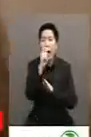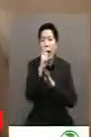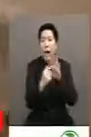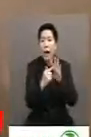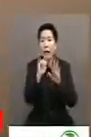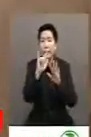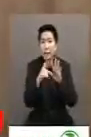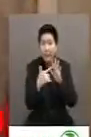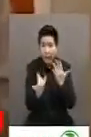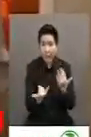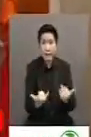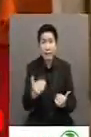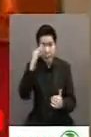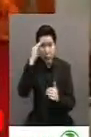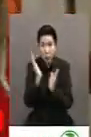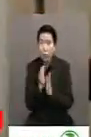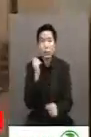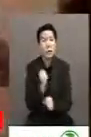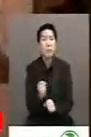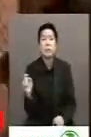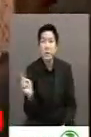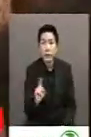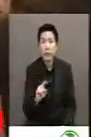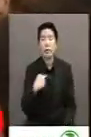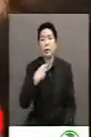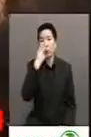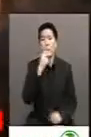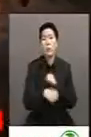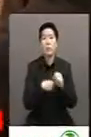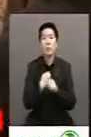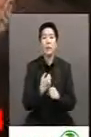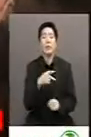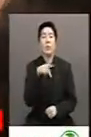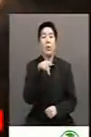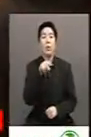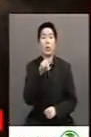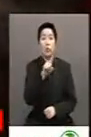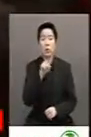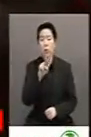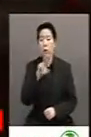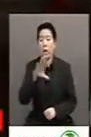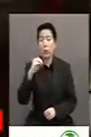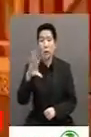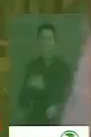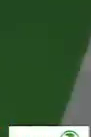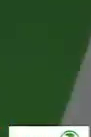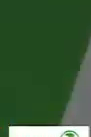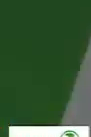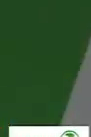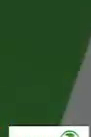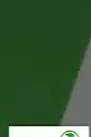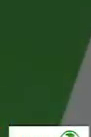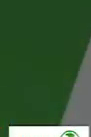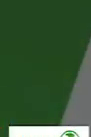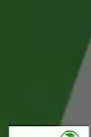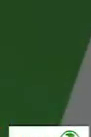ยตำรวจคุณผู้ชมคะไปดูตามพรบคณะสงฆ์2505มาตรา29ระบุชัดเจนนะคะว่าพระ